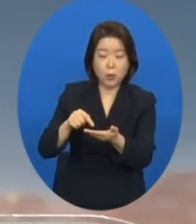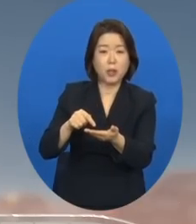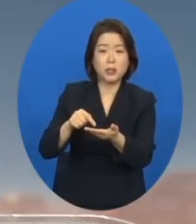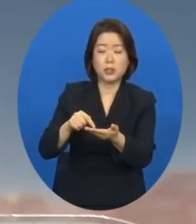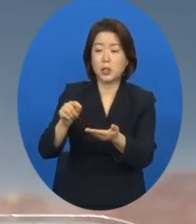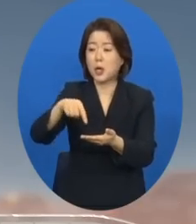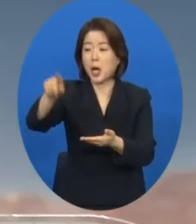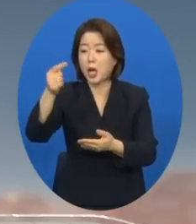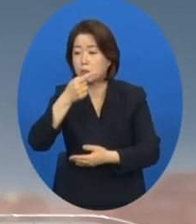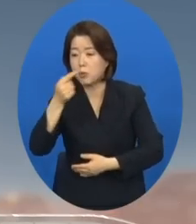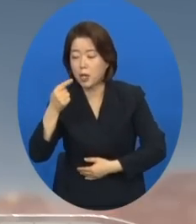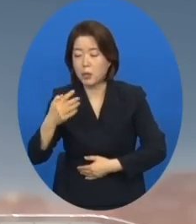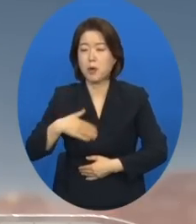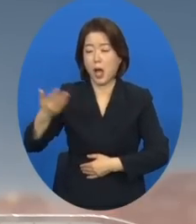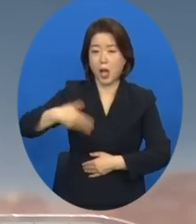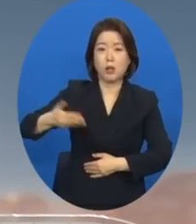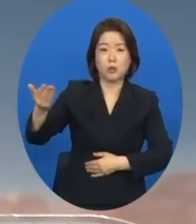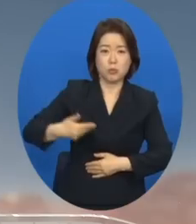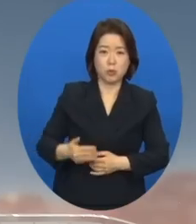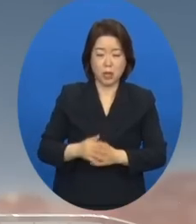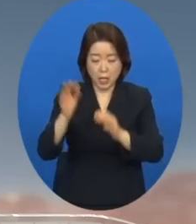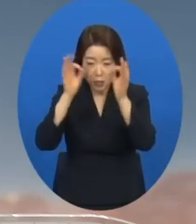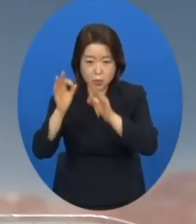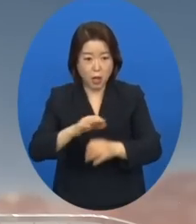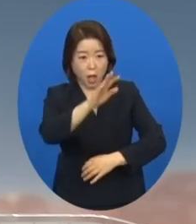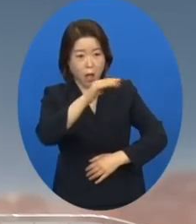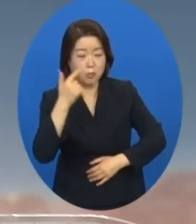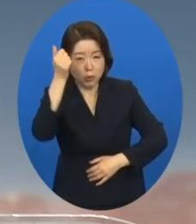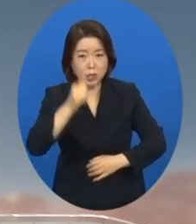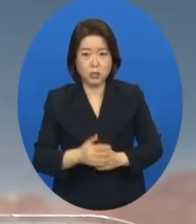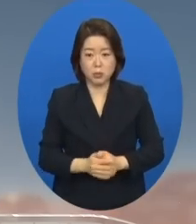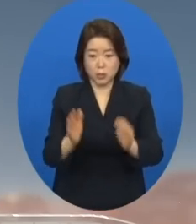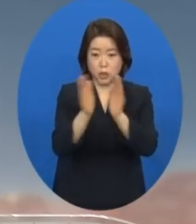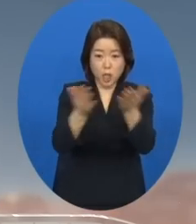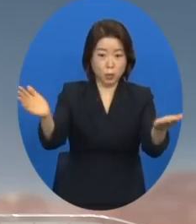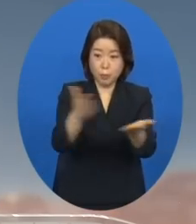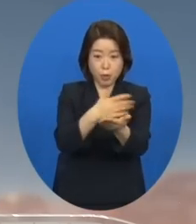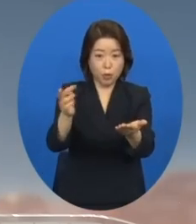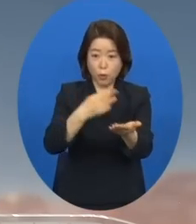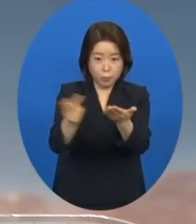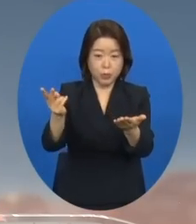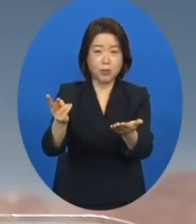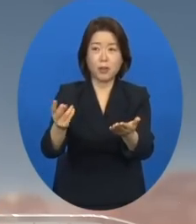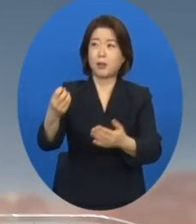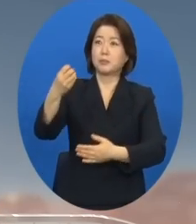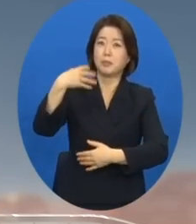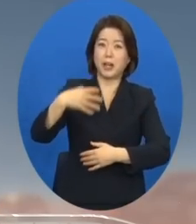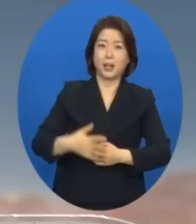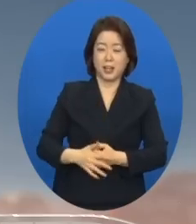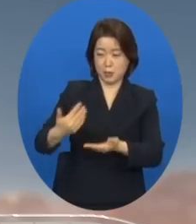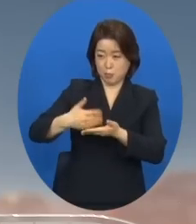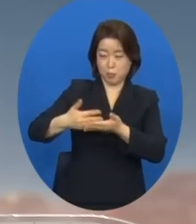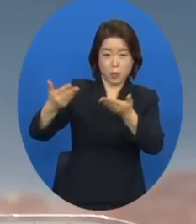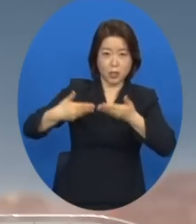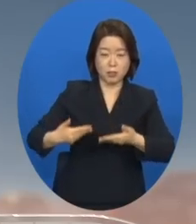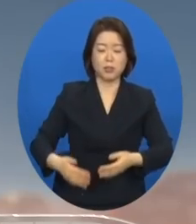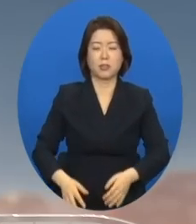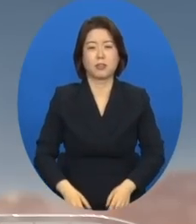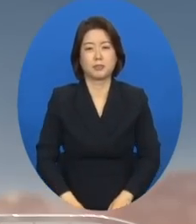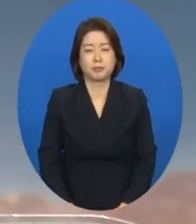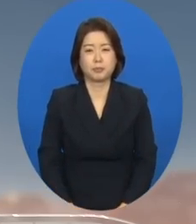알려주시면 좋겠습니다 막 찾더니 목사님 책이 없습니다 그렇습니다 보고를 저렇게 그렇게 했어요